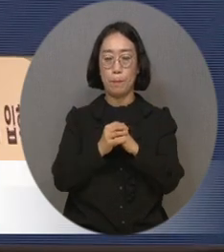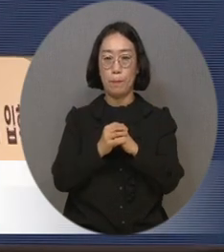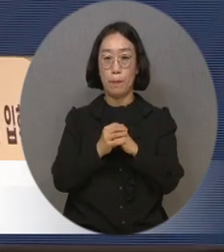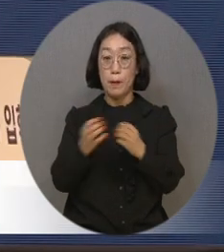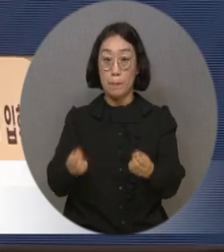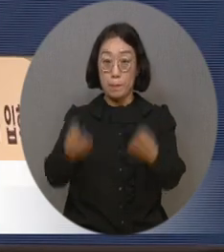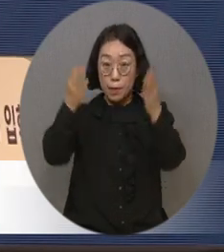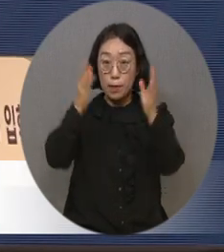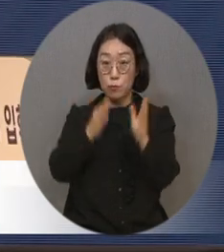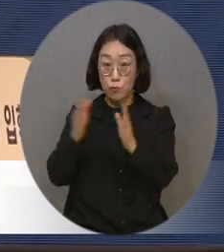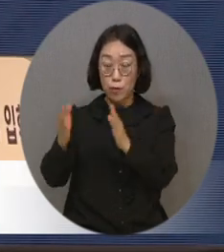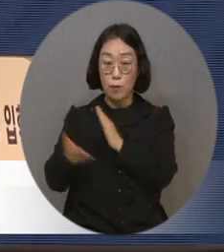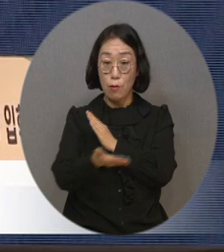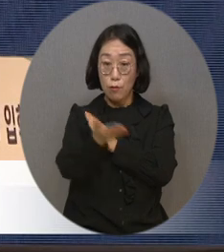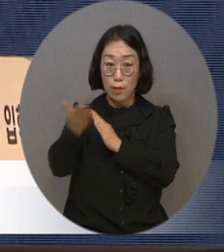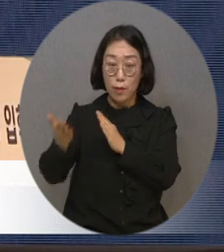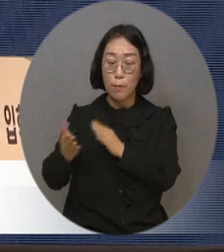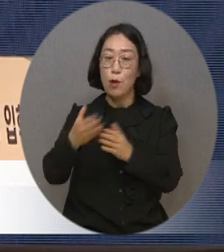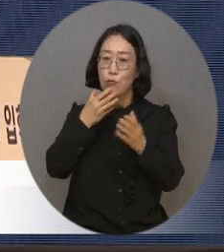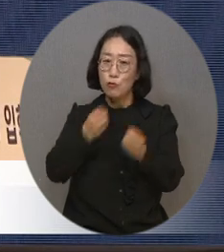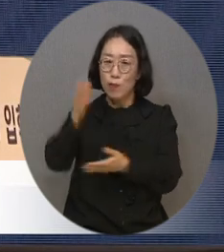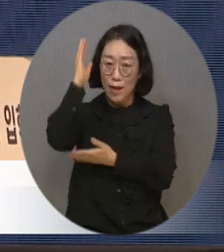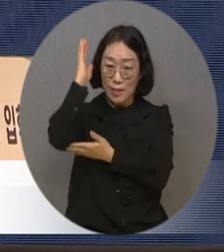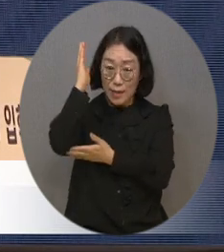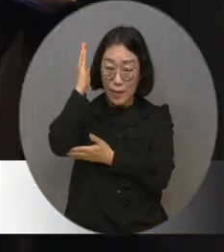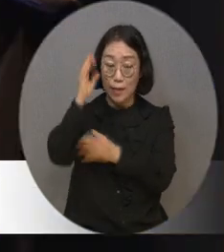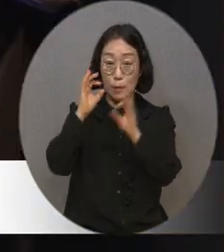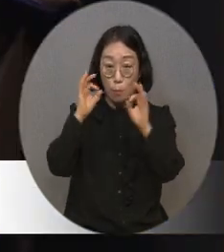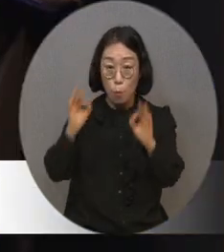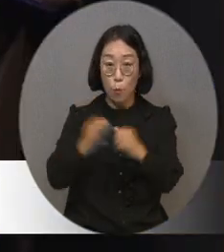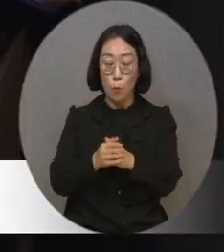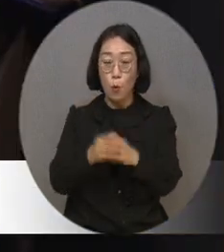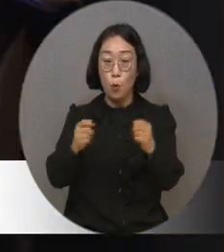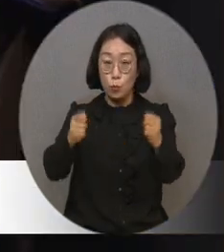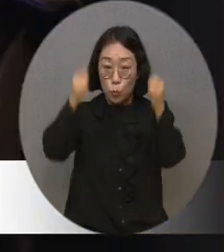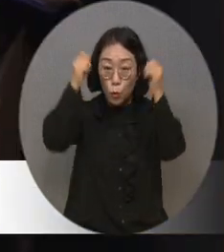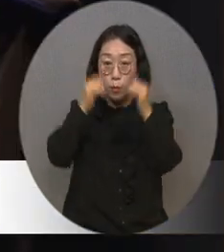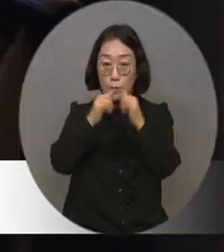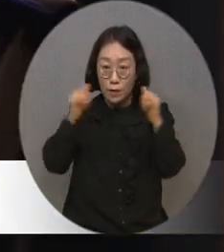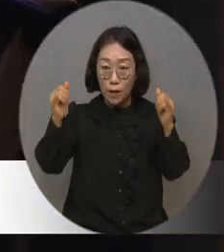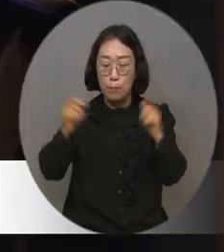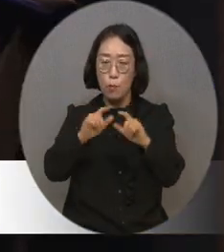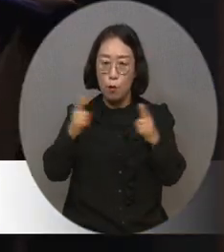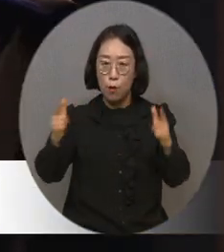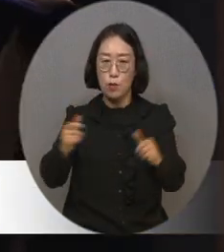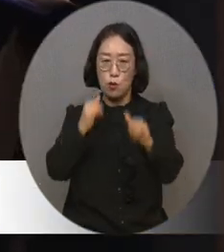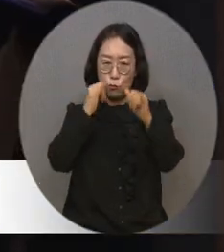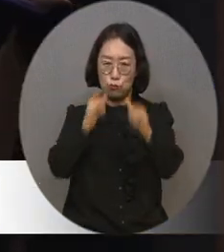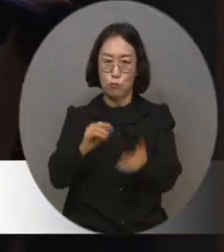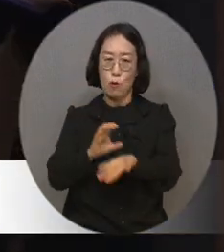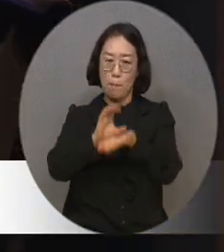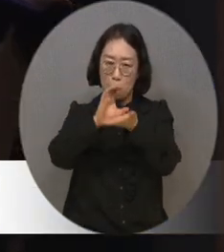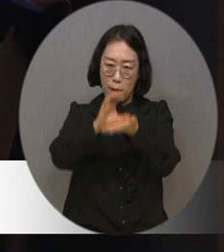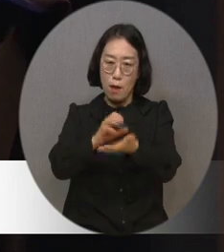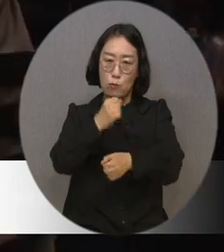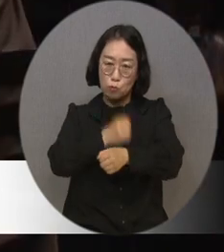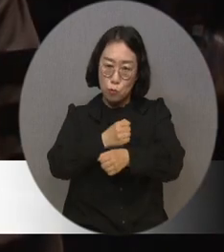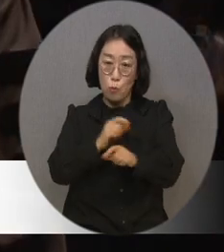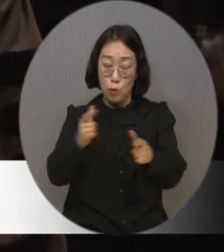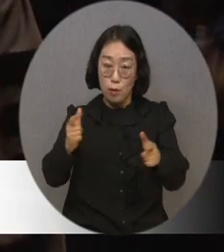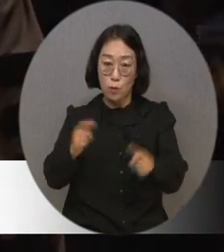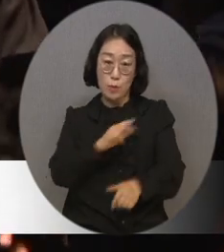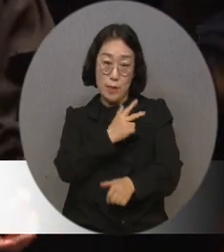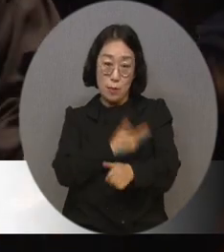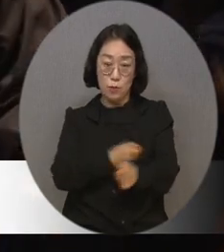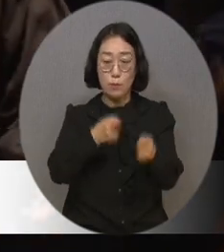행사를 기념하는 여러 인사들의 축사와 함께 사기 수료생들에게 각종 훈장 기념패 및 공로상,